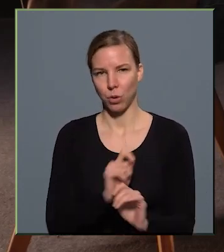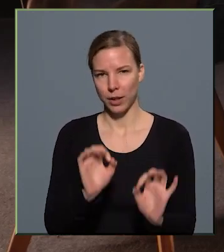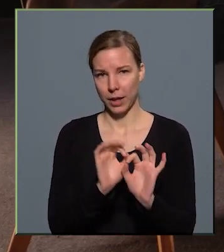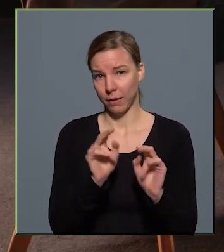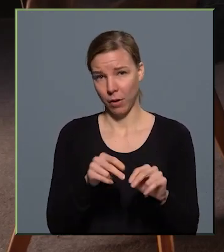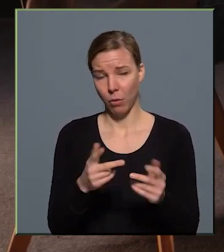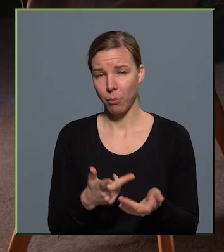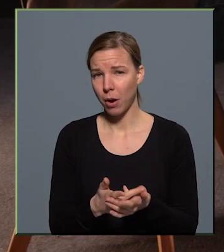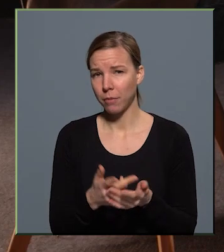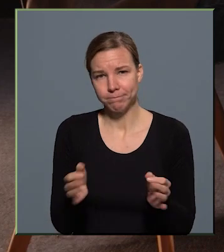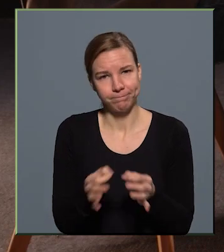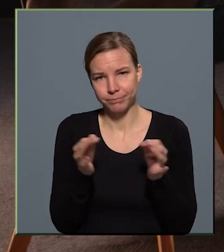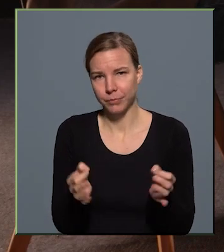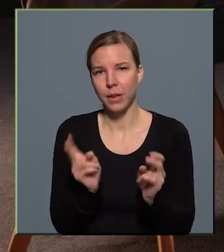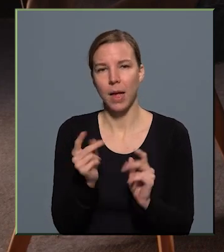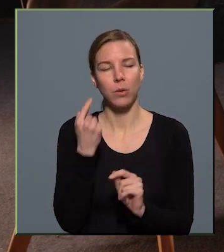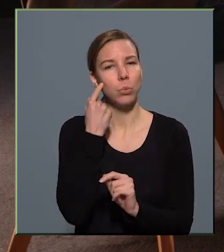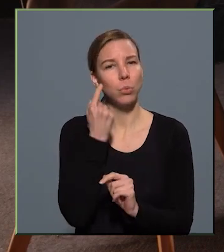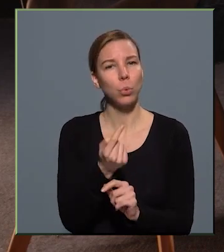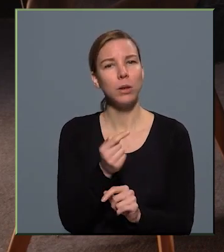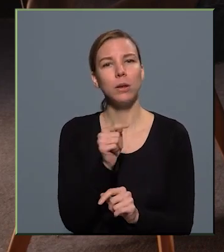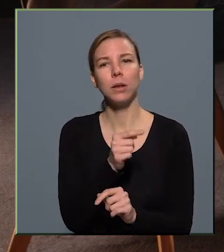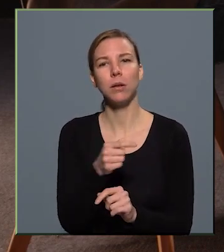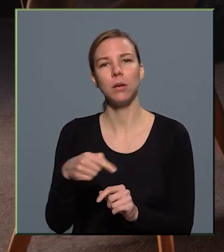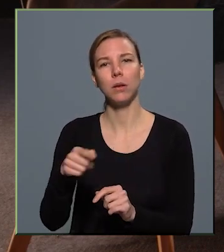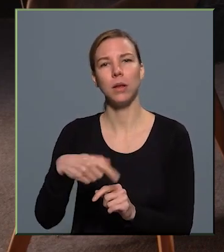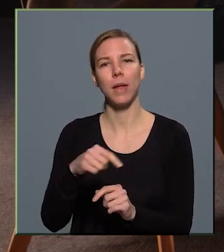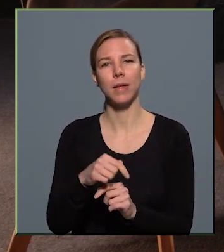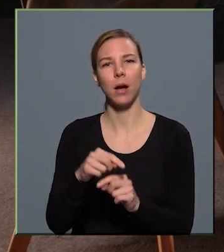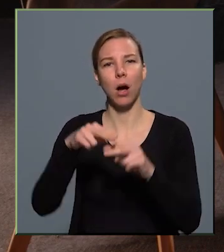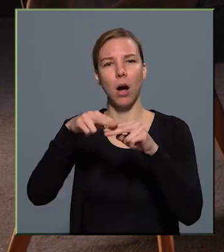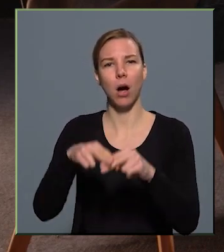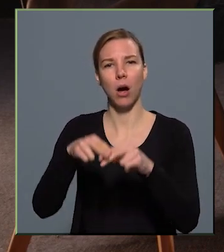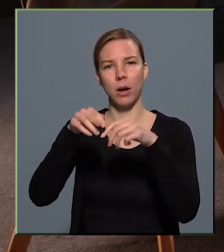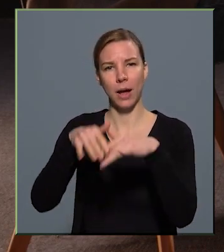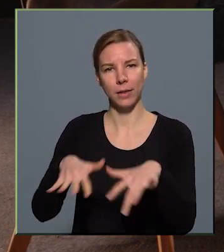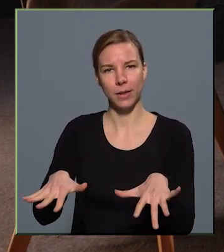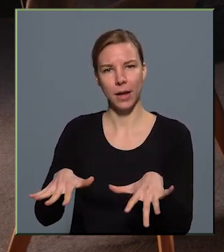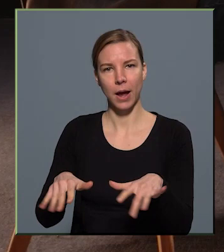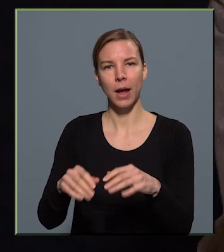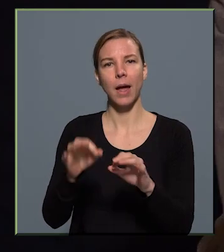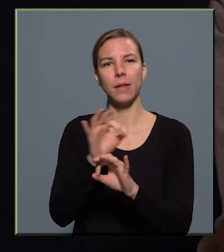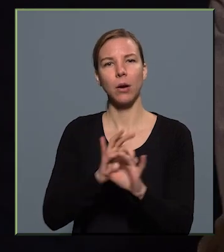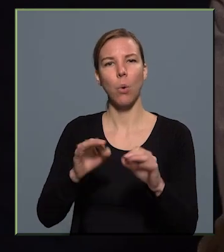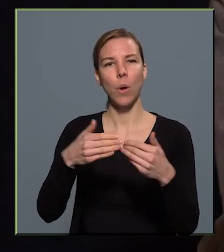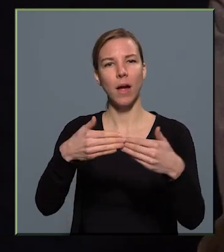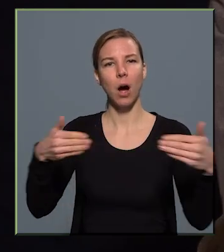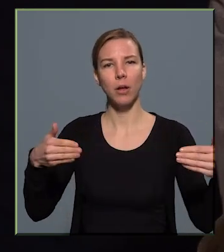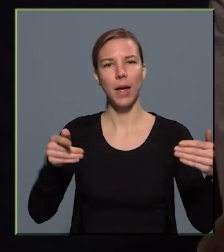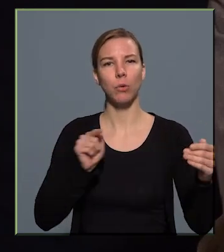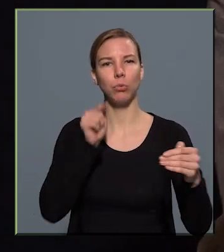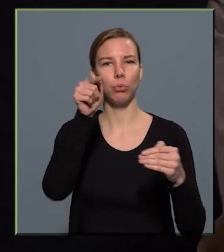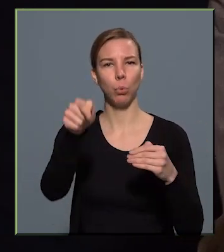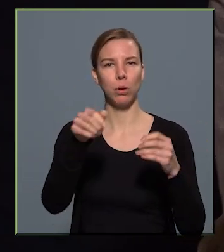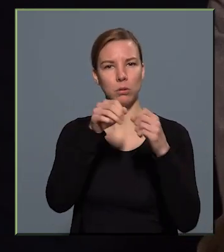evidens módon lehet tudni, hogy ezek a rendszerek, ezek országhatárokon